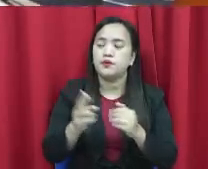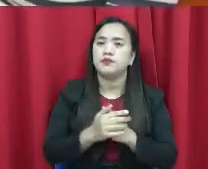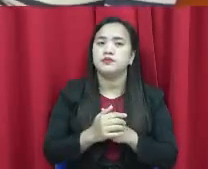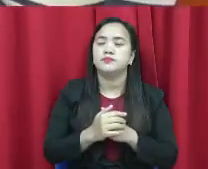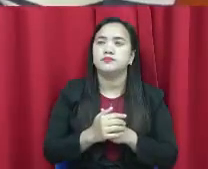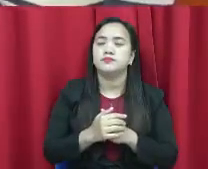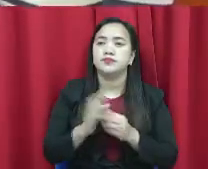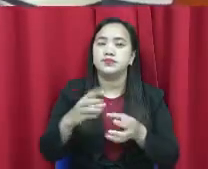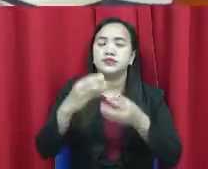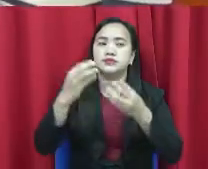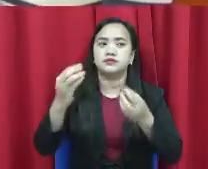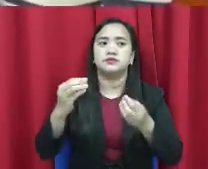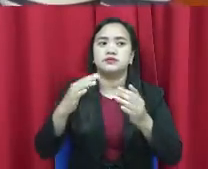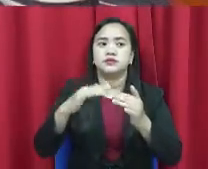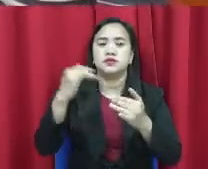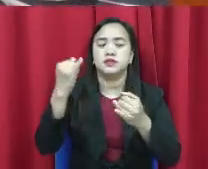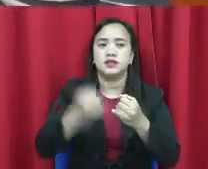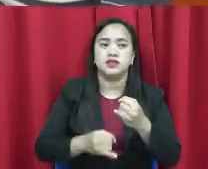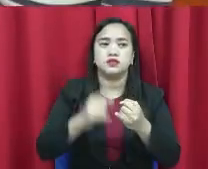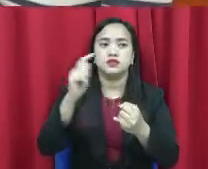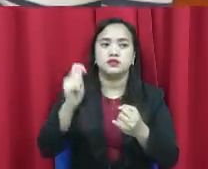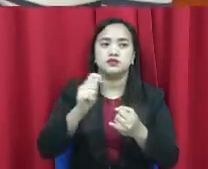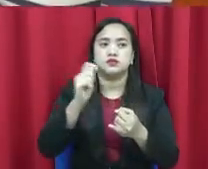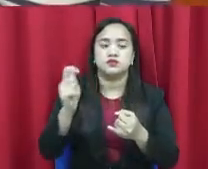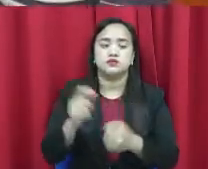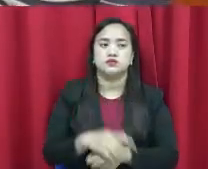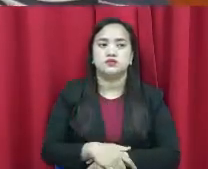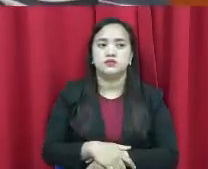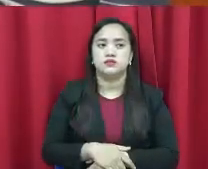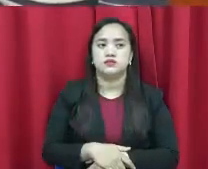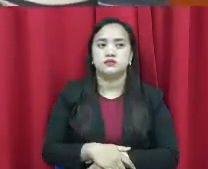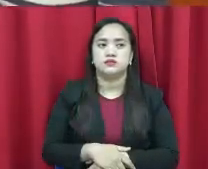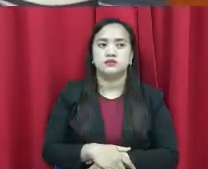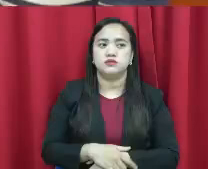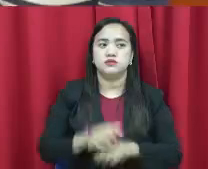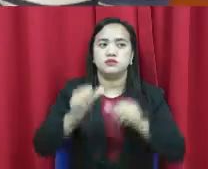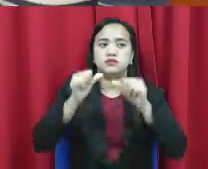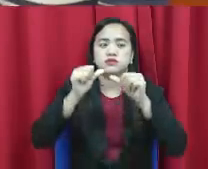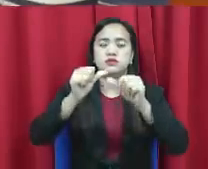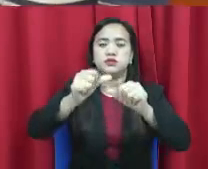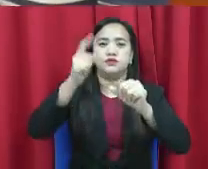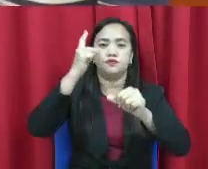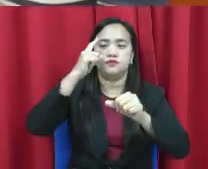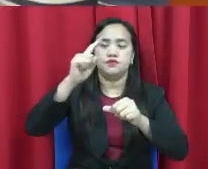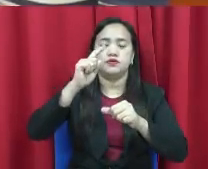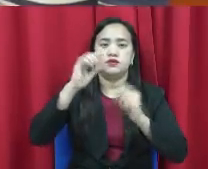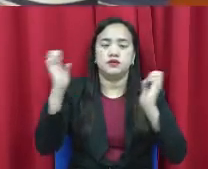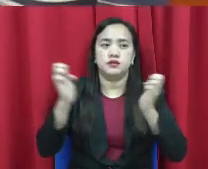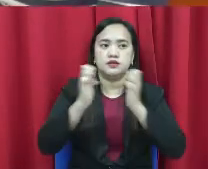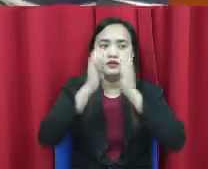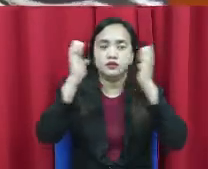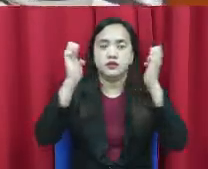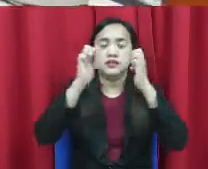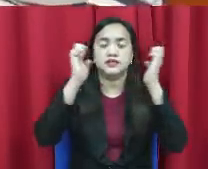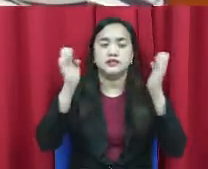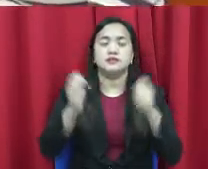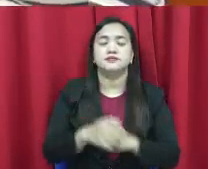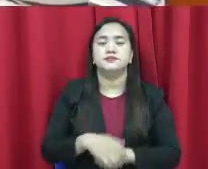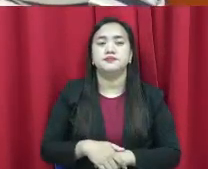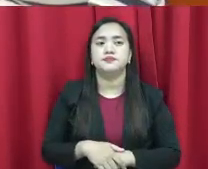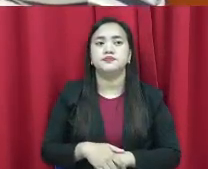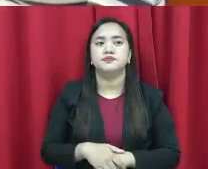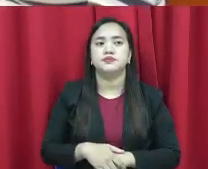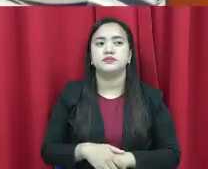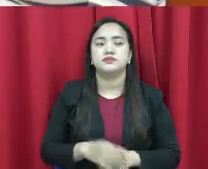yung na-emphasize last topic last Tuesday yung strive for excellence Sabi ko oo nga no since may my